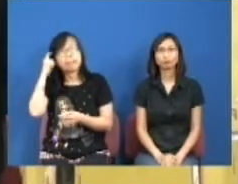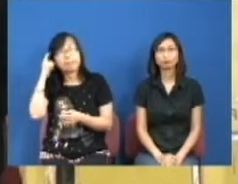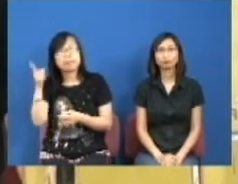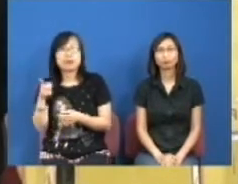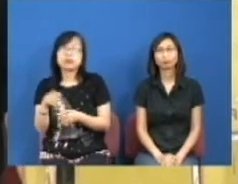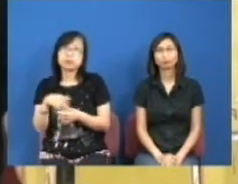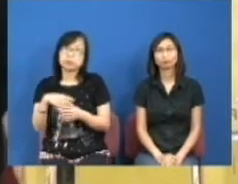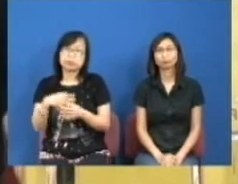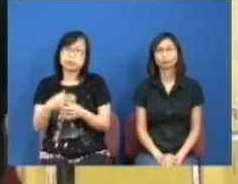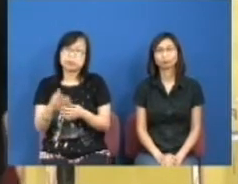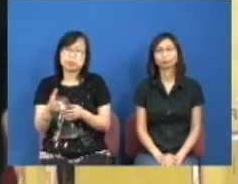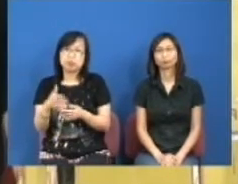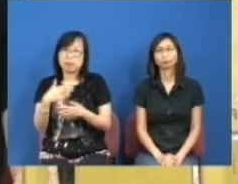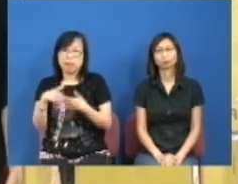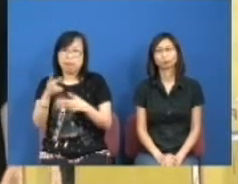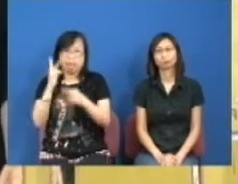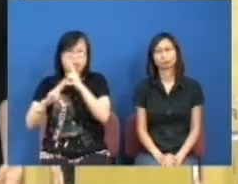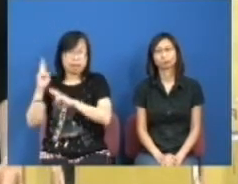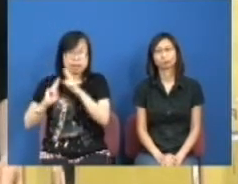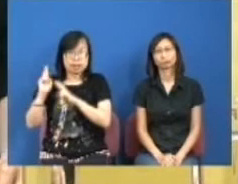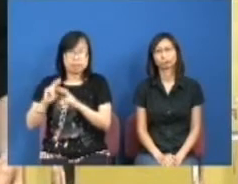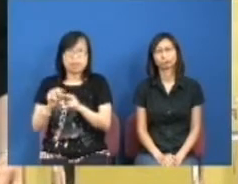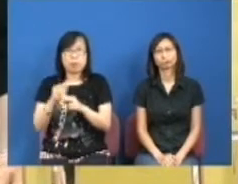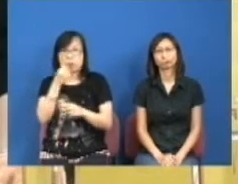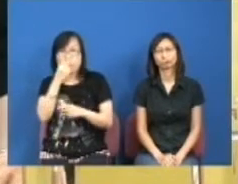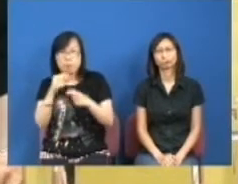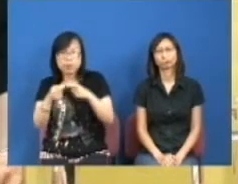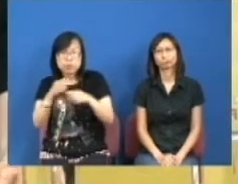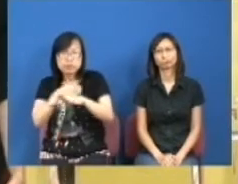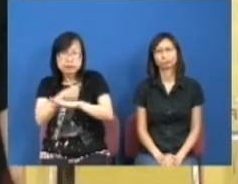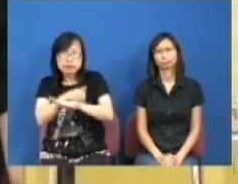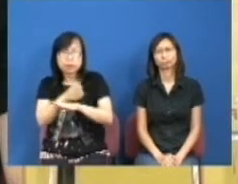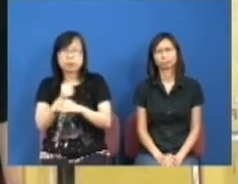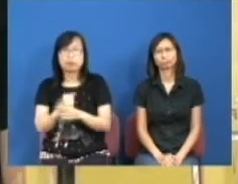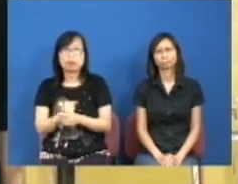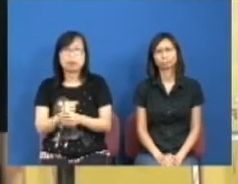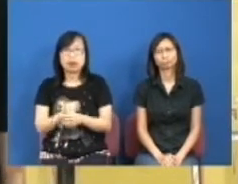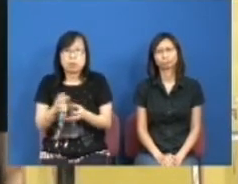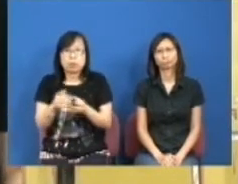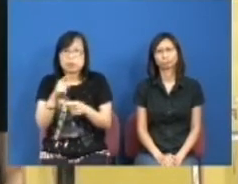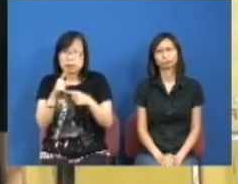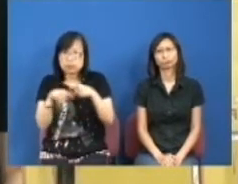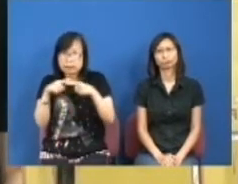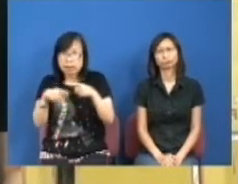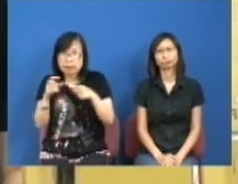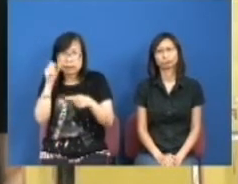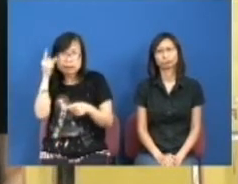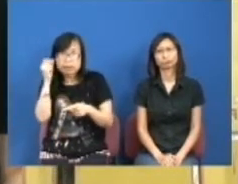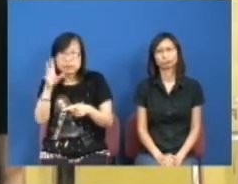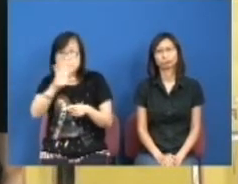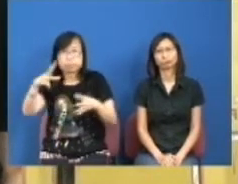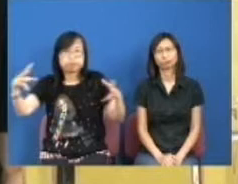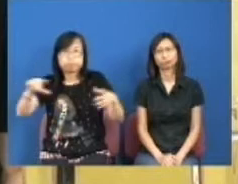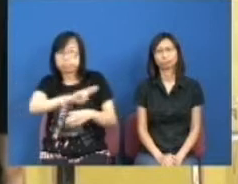係一個現況啦，亦都係一個歷史嘅問題。因為其實香港公民社會咧，其中一個大嘅特色咧，就係佢本身並唔統一